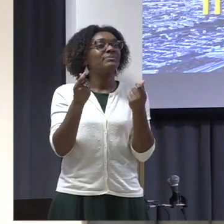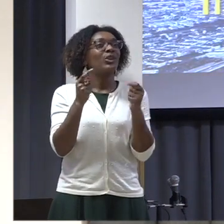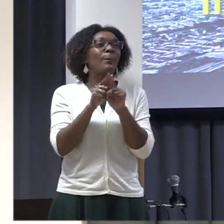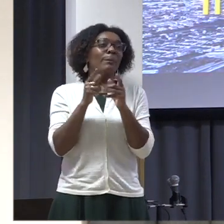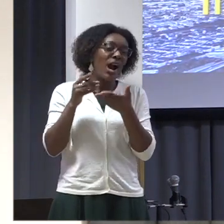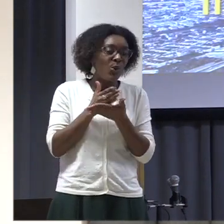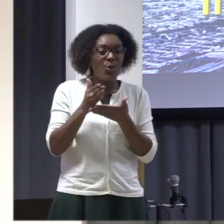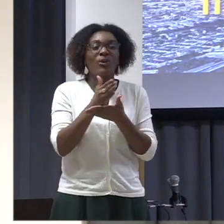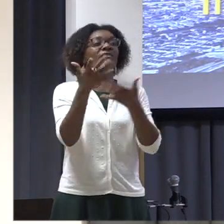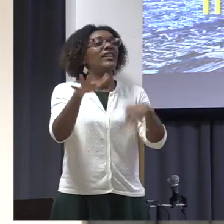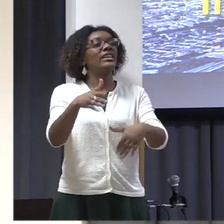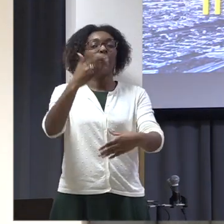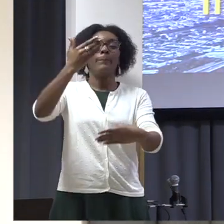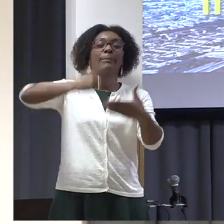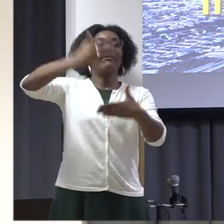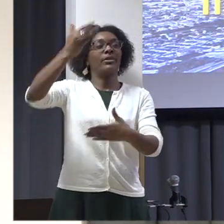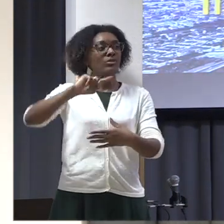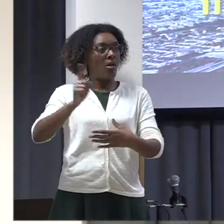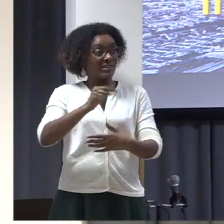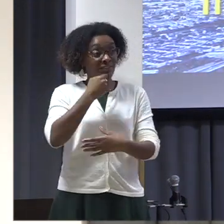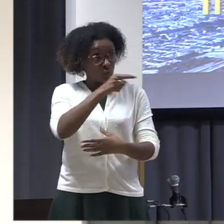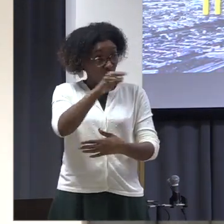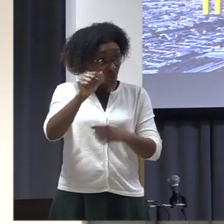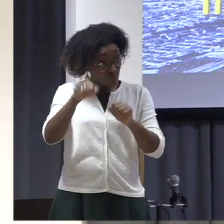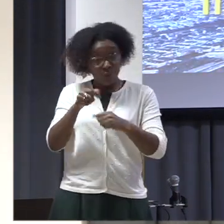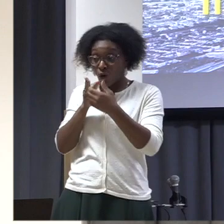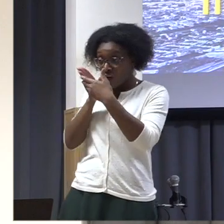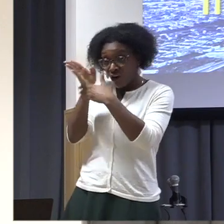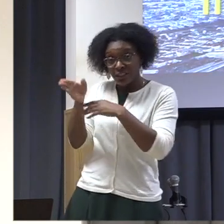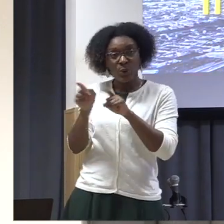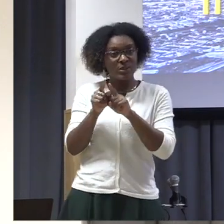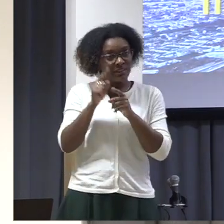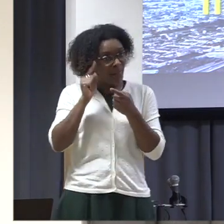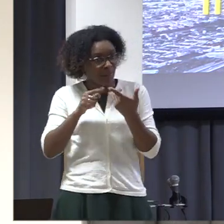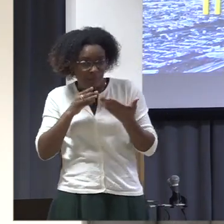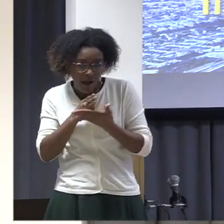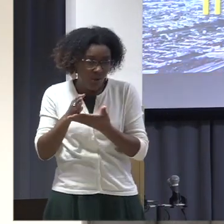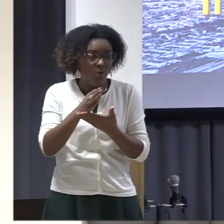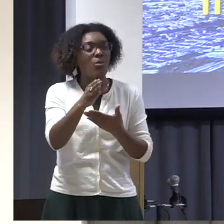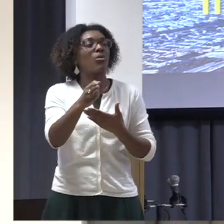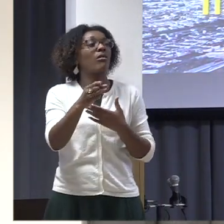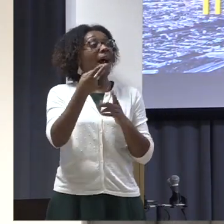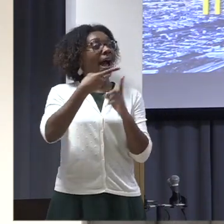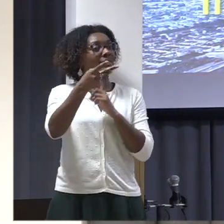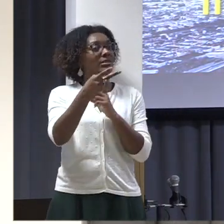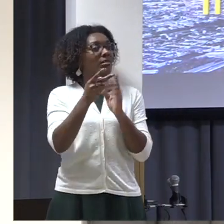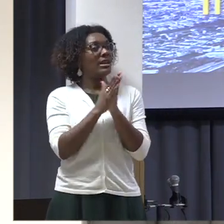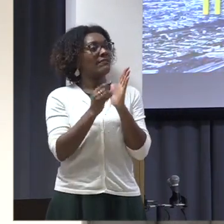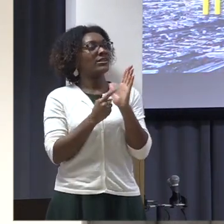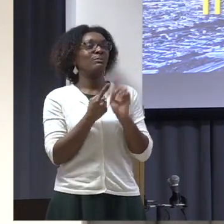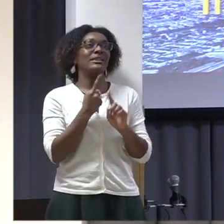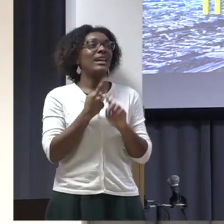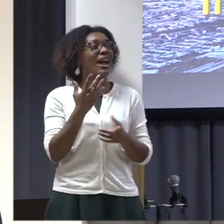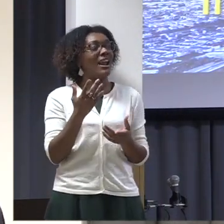parcours donc tu peux rentrer toi aussi dans ce cheminement parce que les actes des apôtres nous